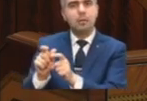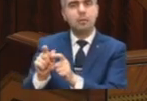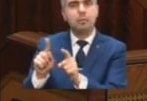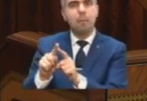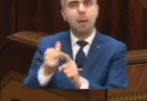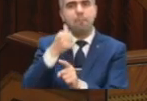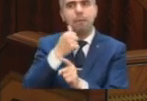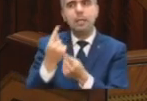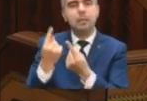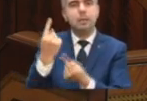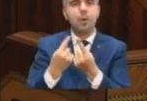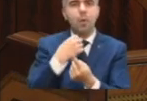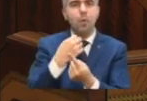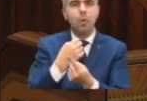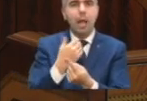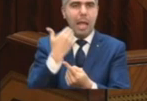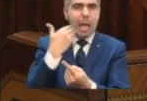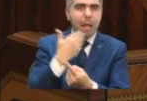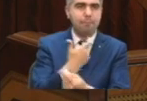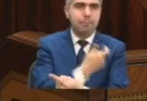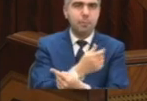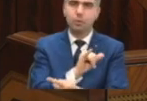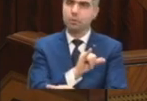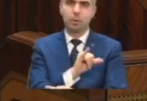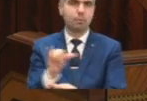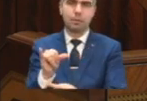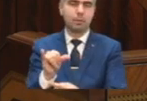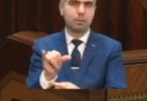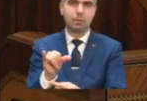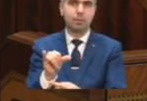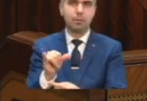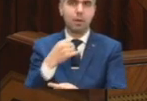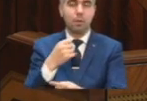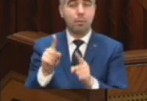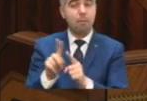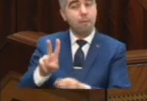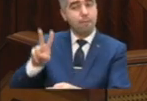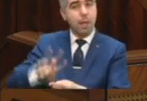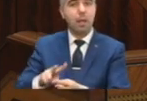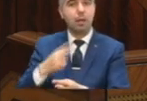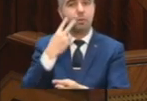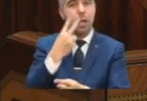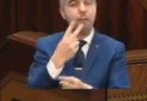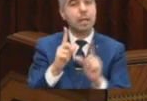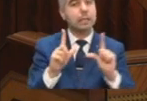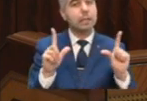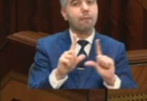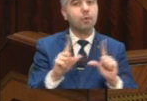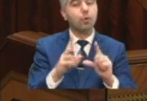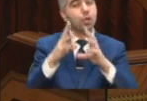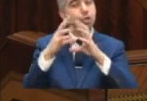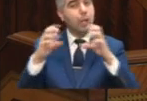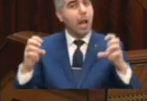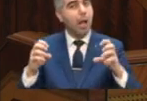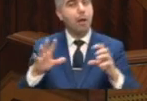التوجس والتردد. المفروض على ان يكون واحد الخطاب واضح اللي ما ممكن يكون الا الخطاب الرسمي اللي يشرح للمواطنات والمواطنين،